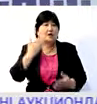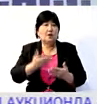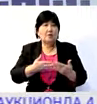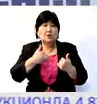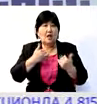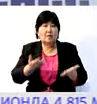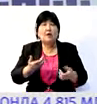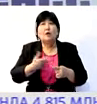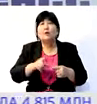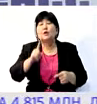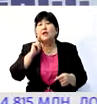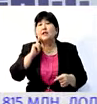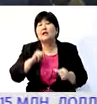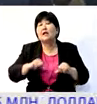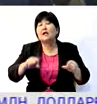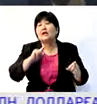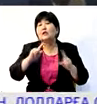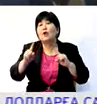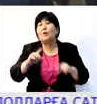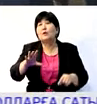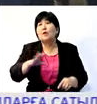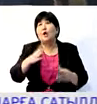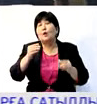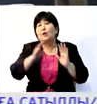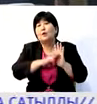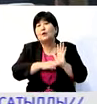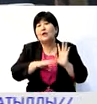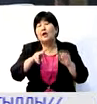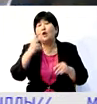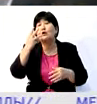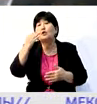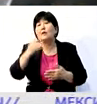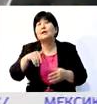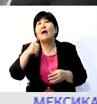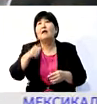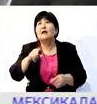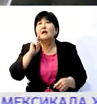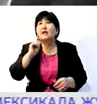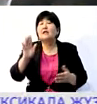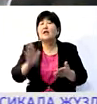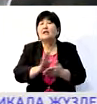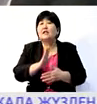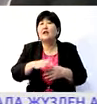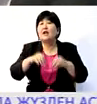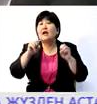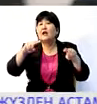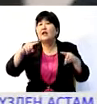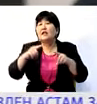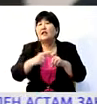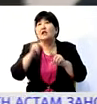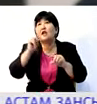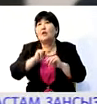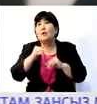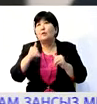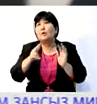айтады. Мұнан соң жастар кеңесінің кезекті отырысы өтті. Күн тәртібінде қаралған үш мәселенің алғашқысы жастарға тегін кәсіптік техникалық білім беру.